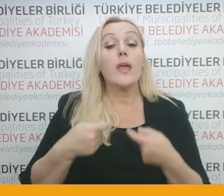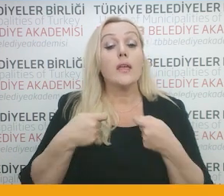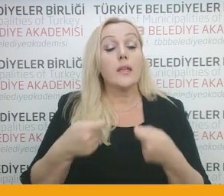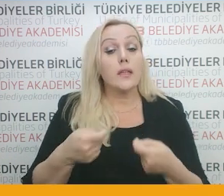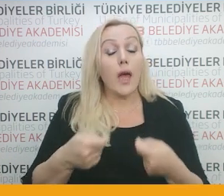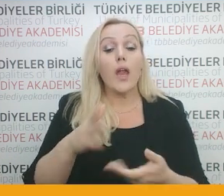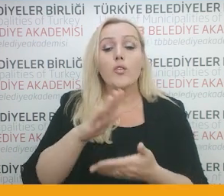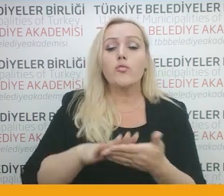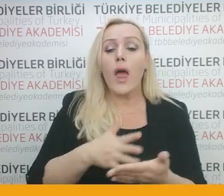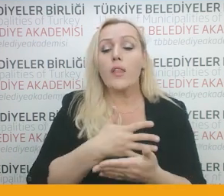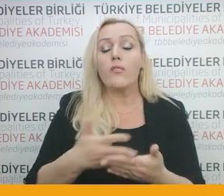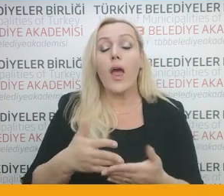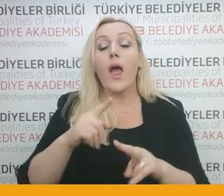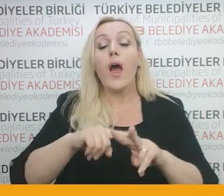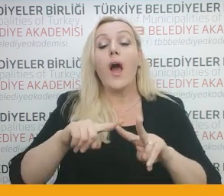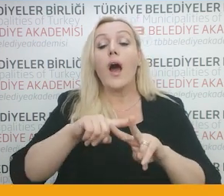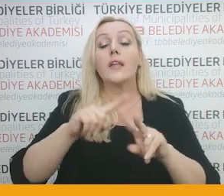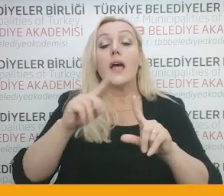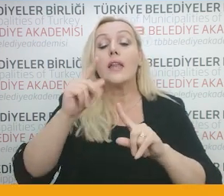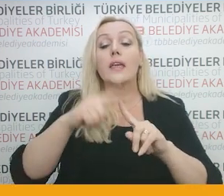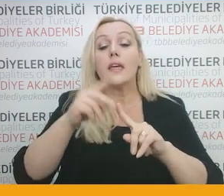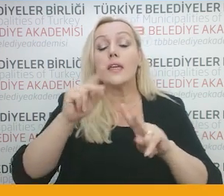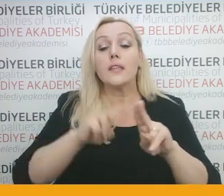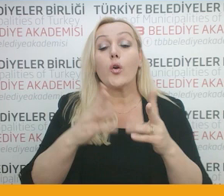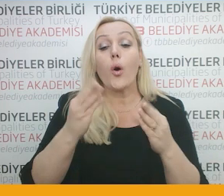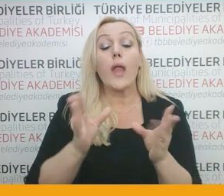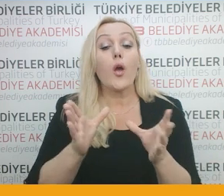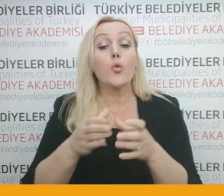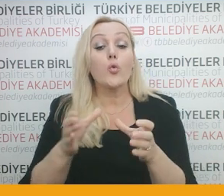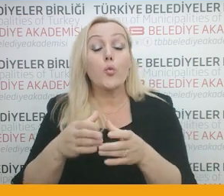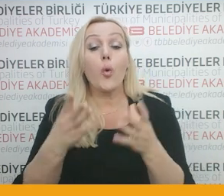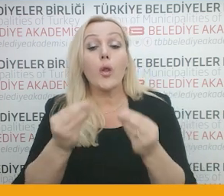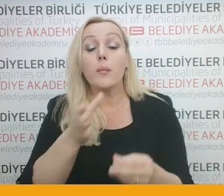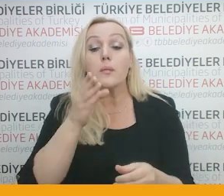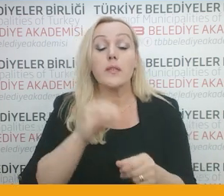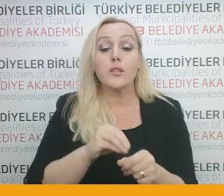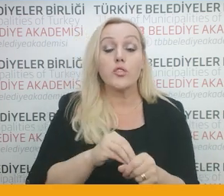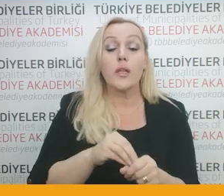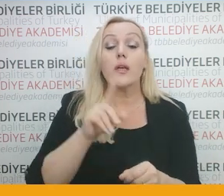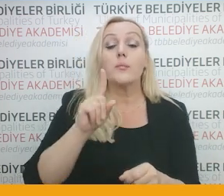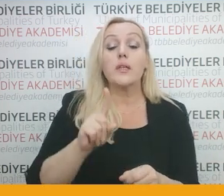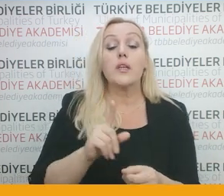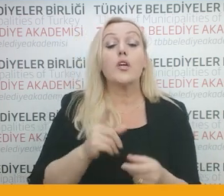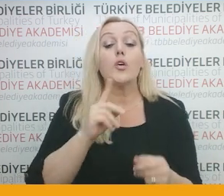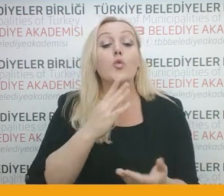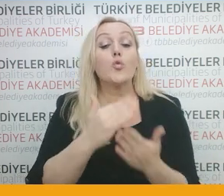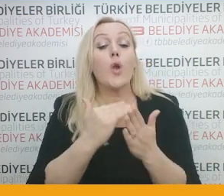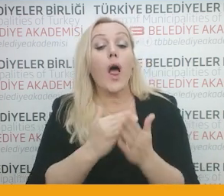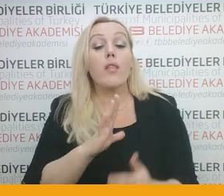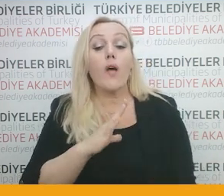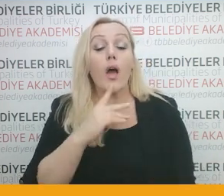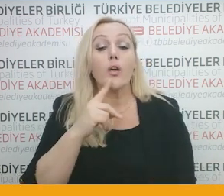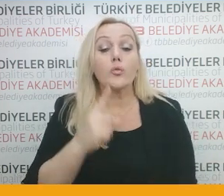bölümleri analitik bütçe sınıflandırmasına uygun olarak fonksiyonlar şeklinde düzenlenir şeklinde bir hüküm var. Bize diyor